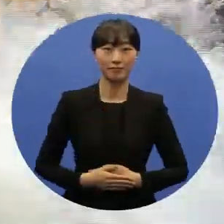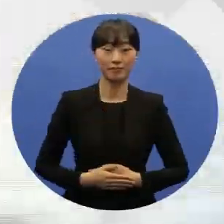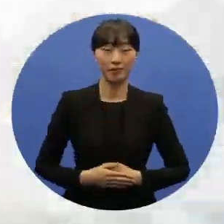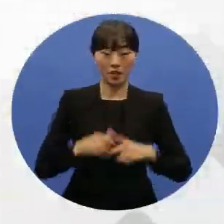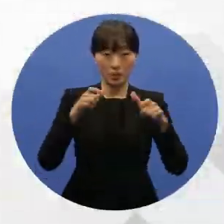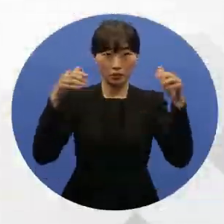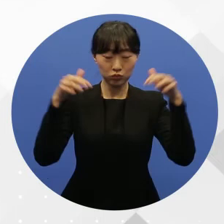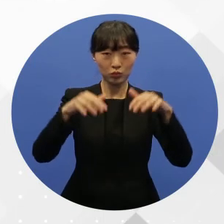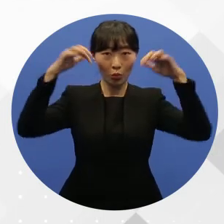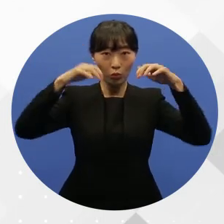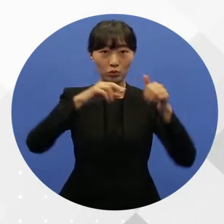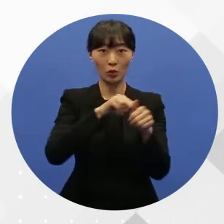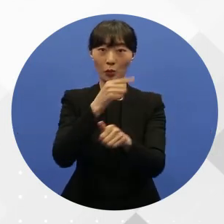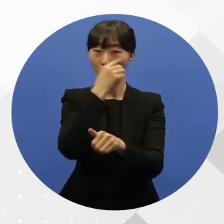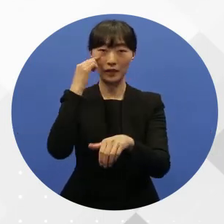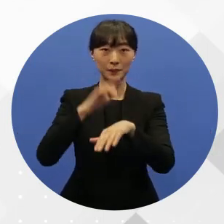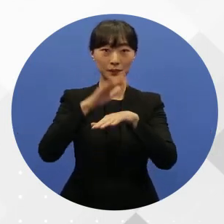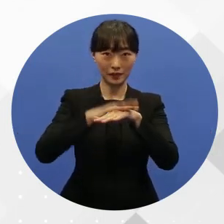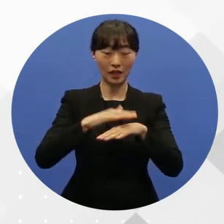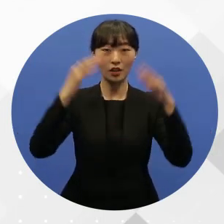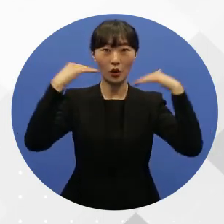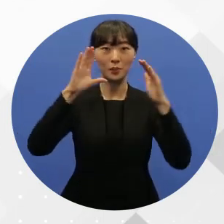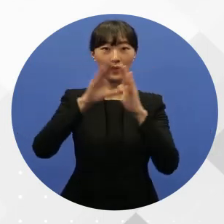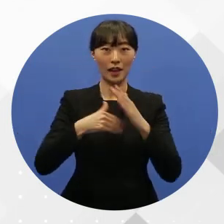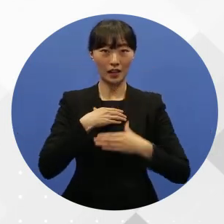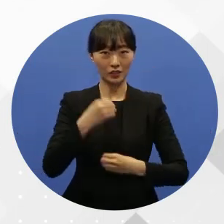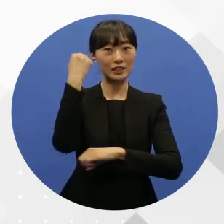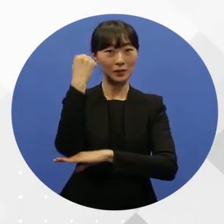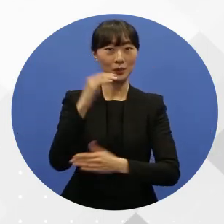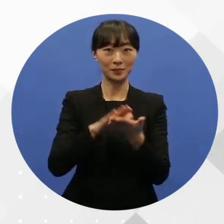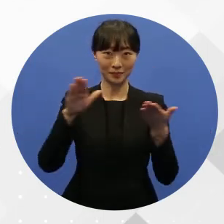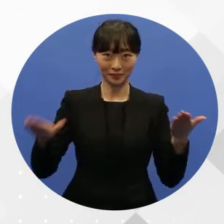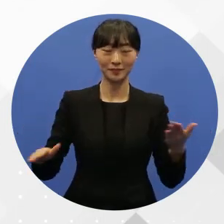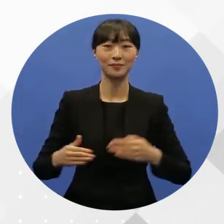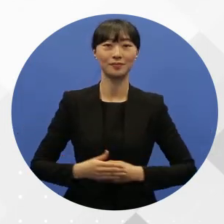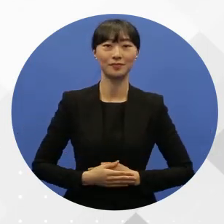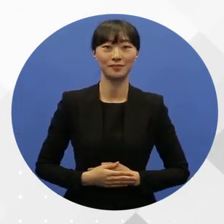않습니다. 집중호우 정보를 확인하는 습관, 여름철 안전의 시작입니다.